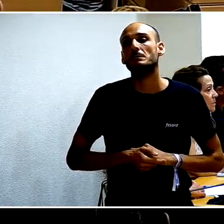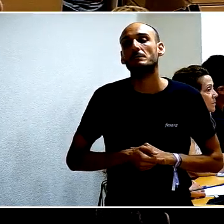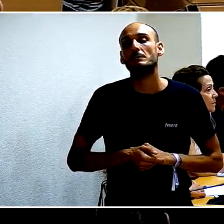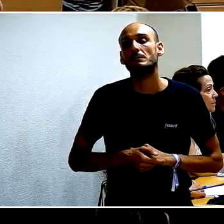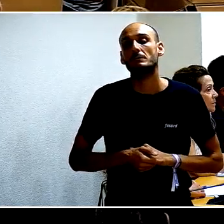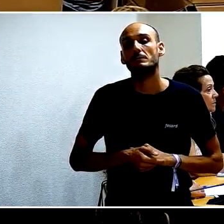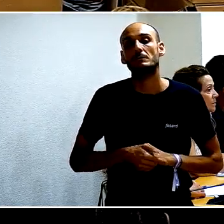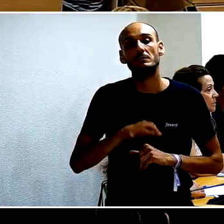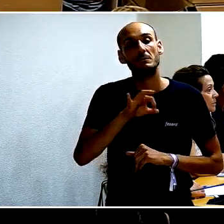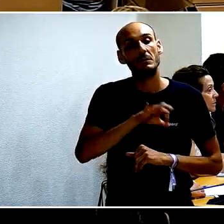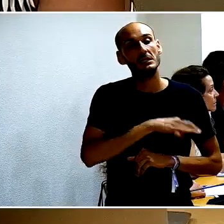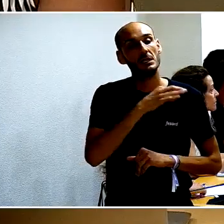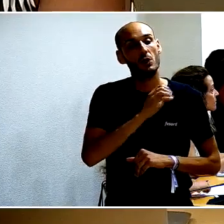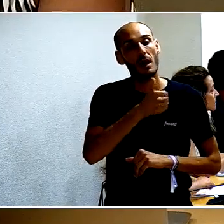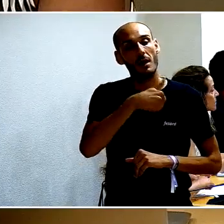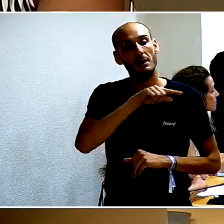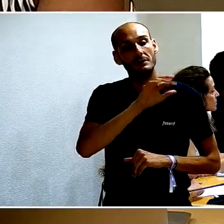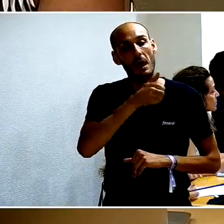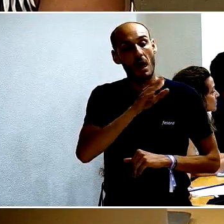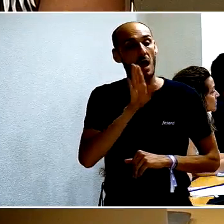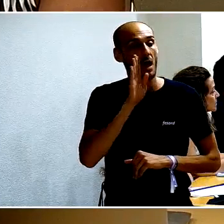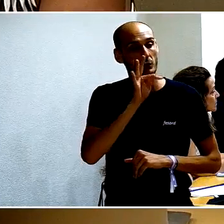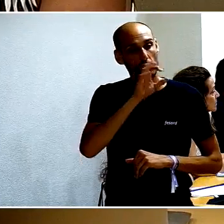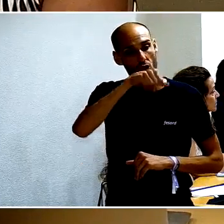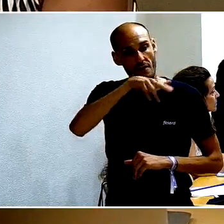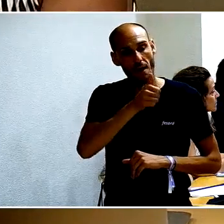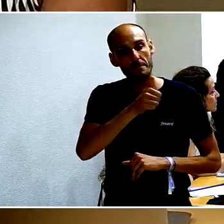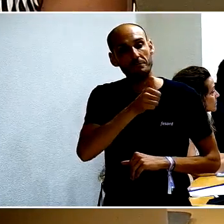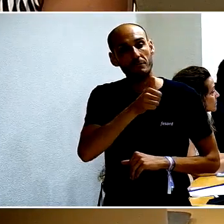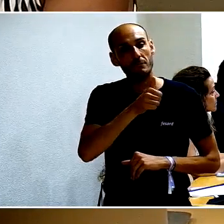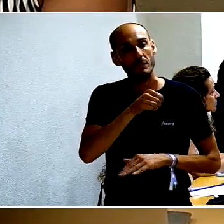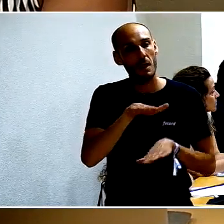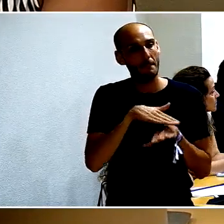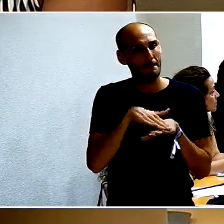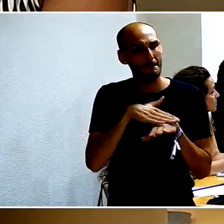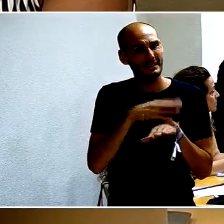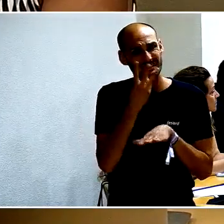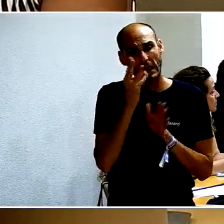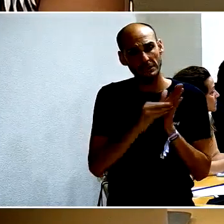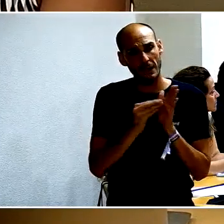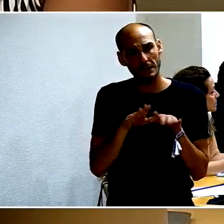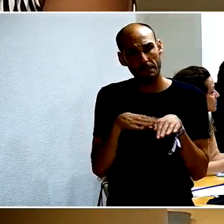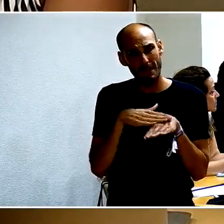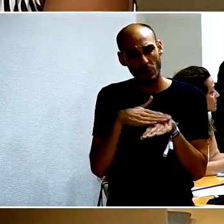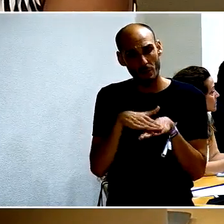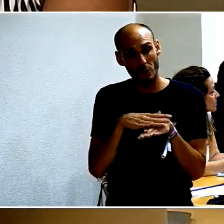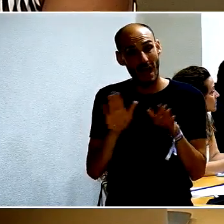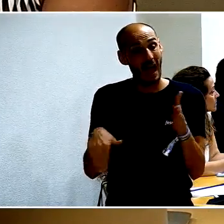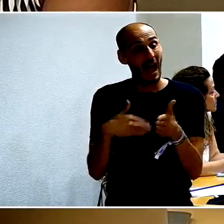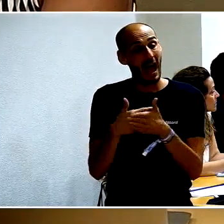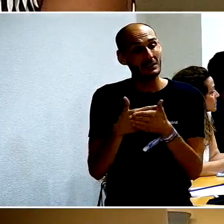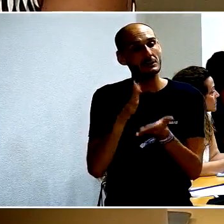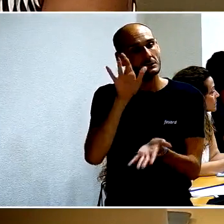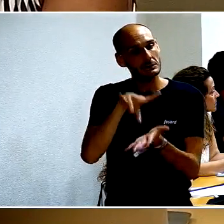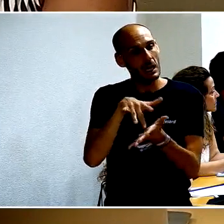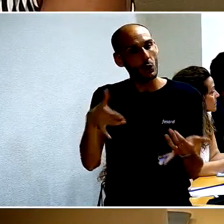La senyora Català, dona Català, va demanar disculpes per 3 vegades, inclús en l'acte de conciliació. Va escriure